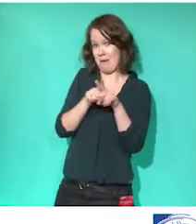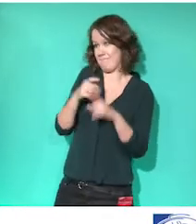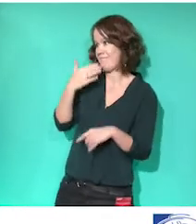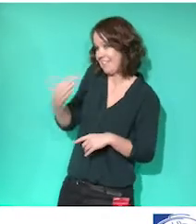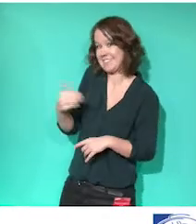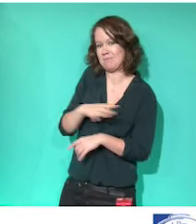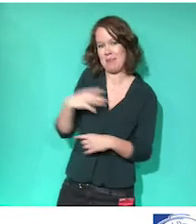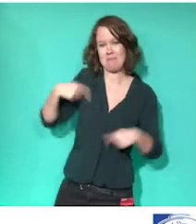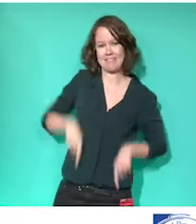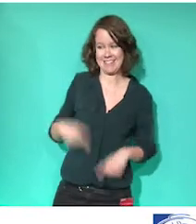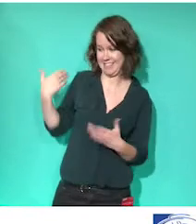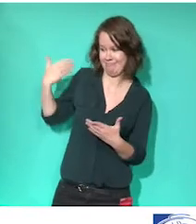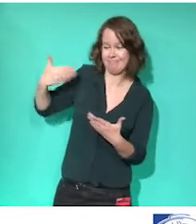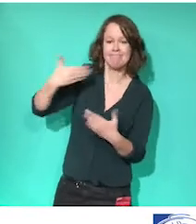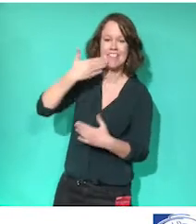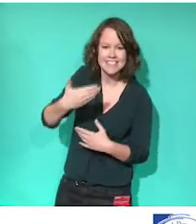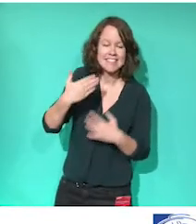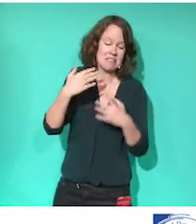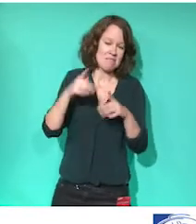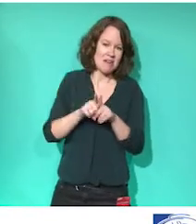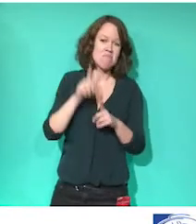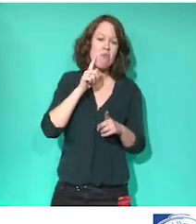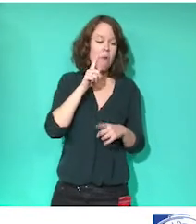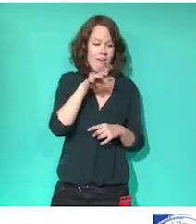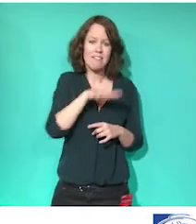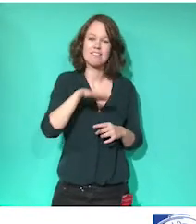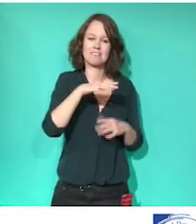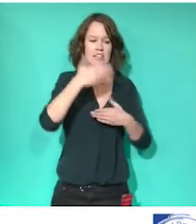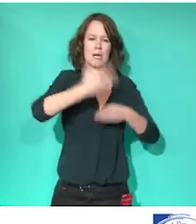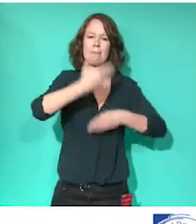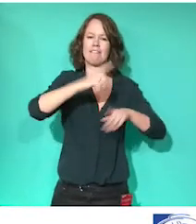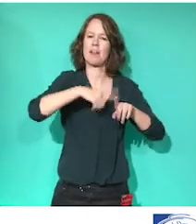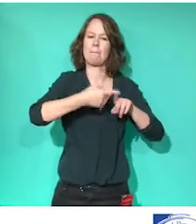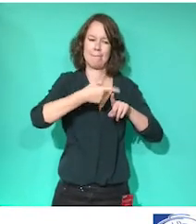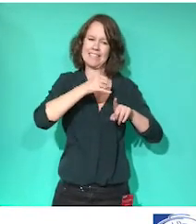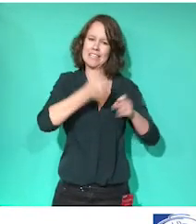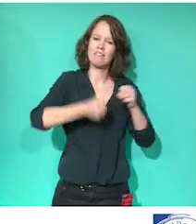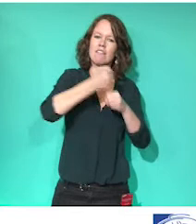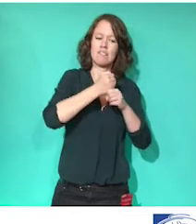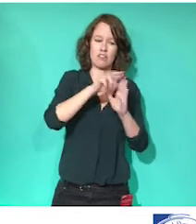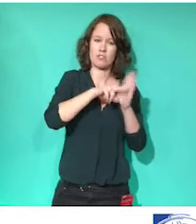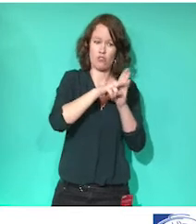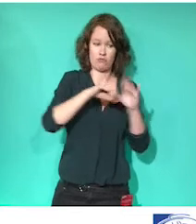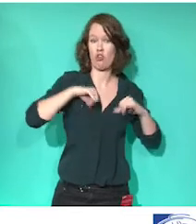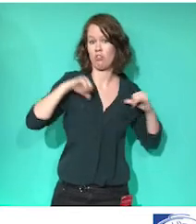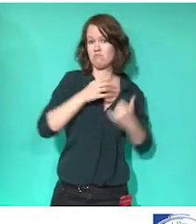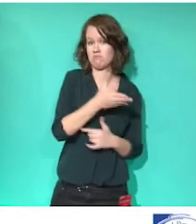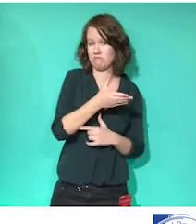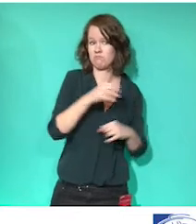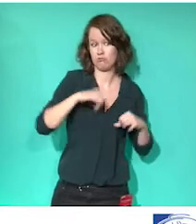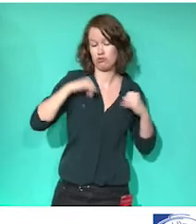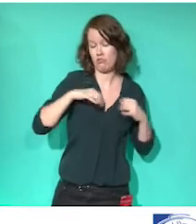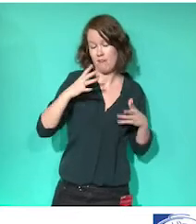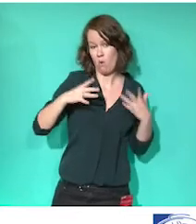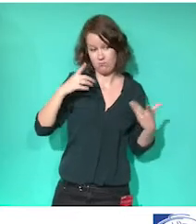aussi, Madame la Ministre, parce que les jeunes qui ont réalisé ce clip ce ne sont pas des jeunes qu'on entend beaucoup, parce que